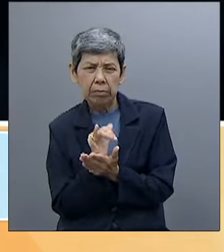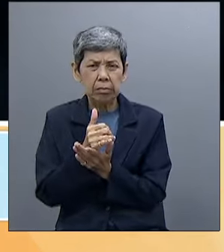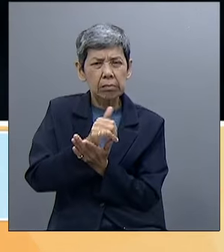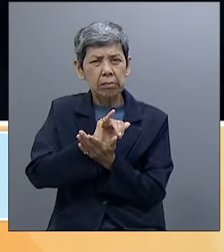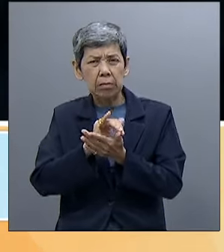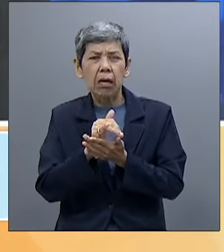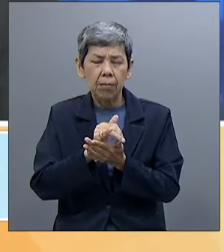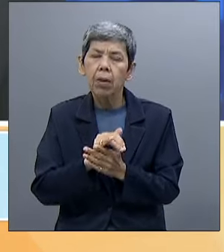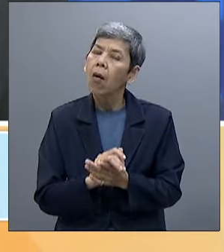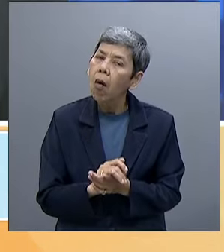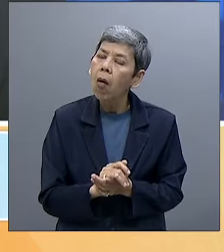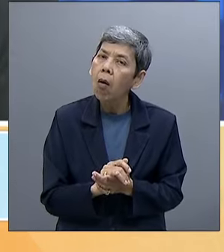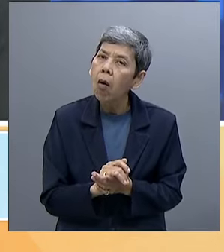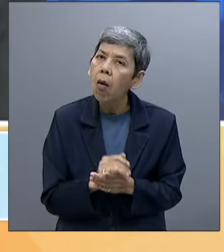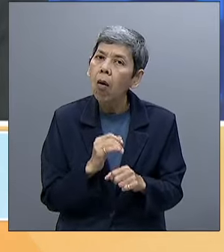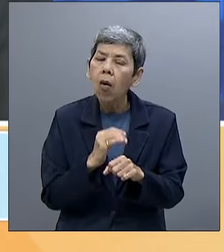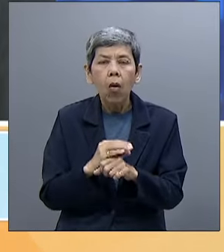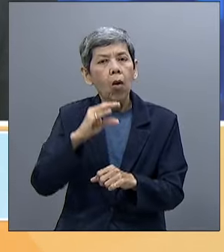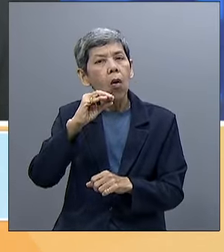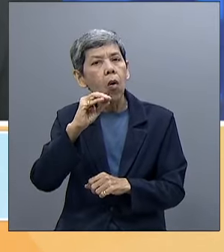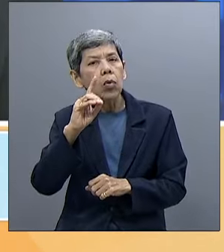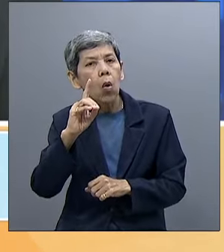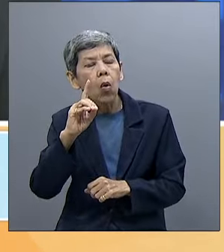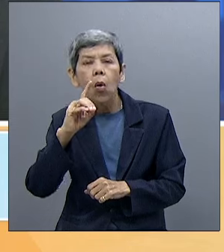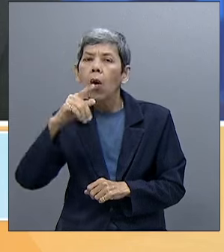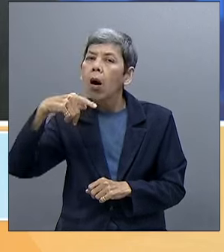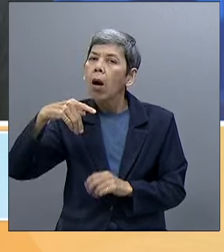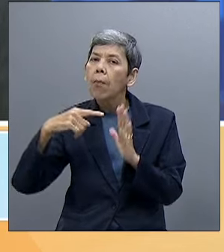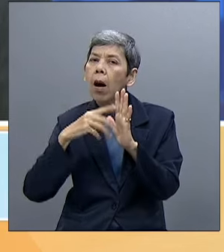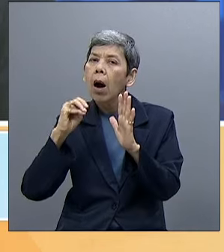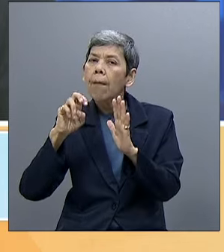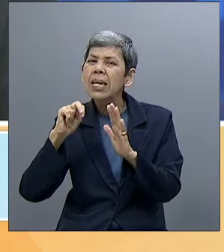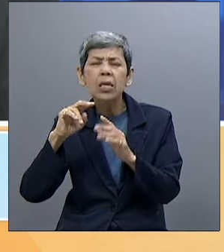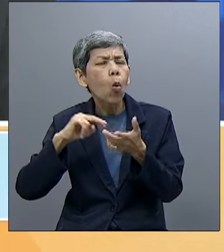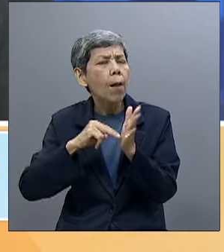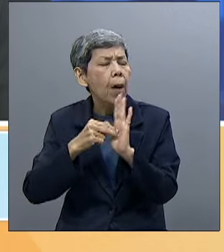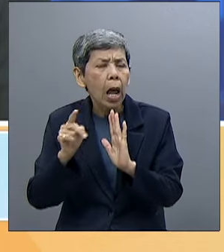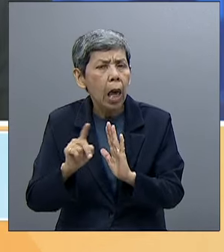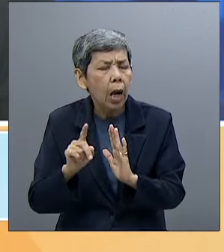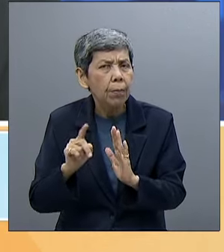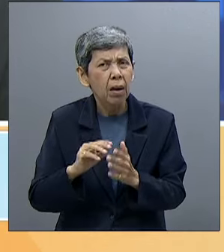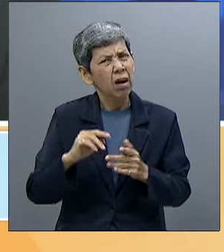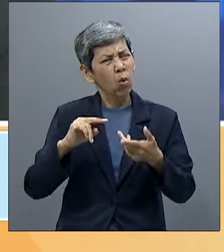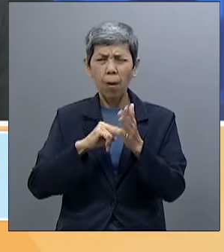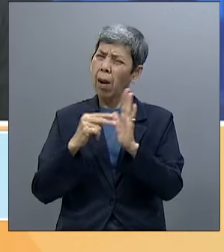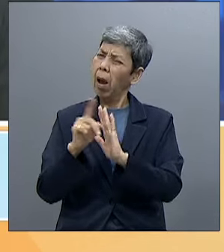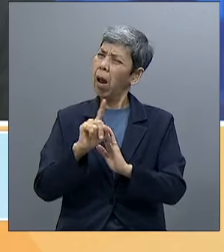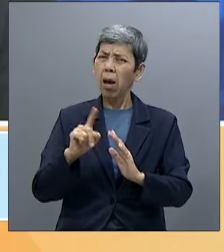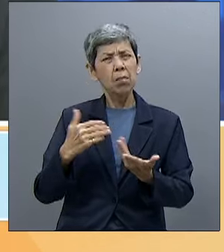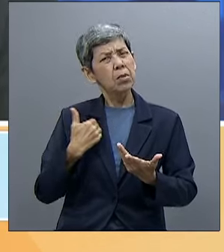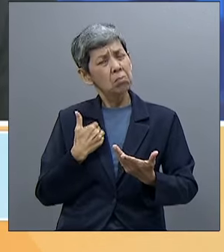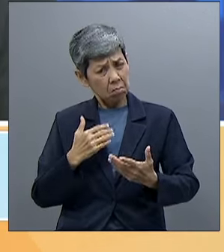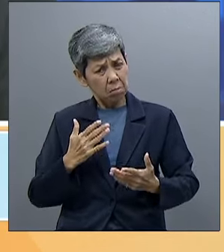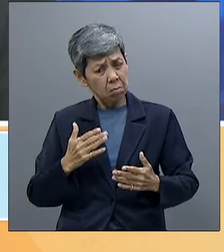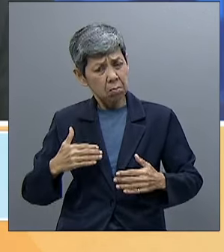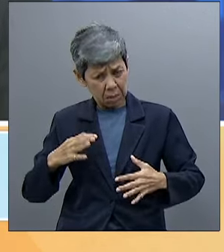สักครู่นี้อาจารย์พูดคำว่าโดพามีนอยากให้อาจารย์ให้ความรู้เกี่ยวกับเรื่องของโดพามีนหน่อยครับว่ามันคืออะไรมันจำเป็นกับเรา